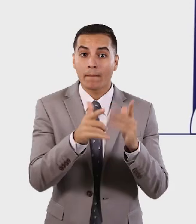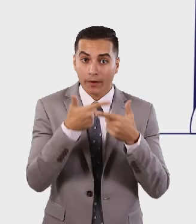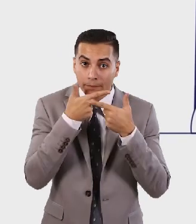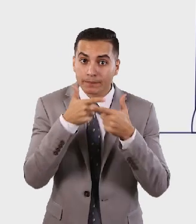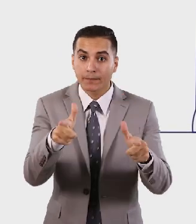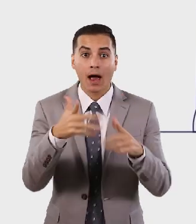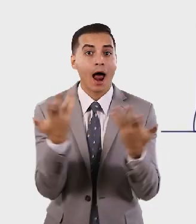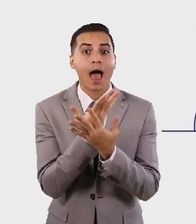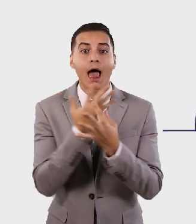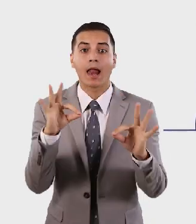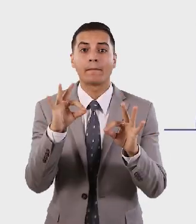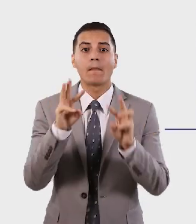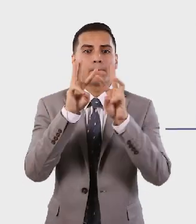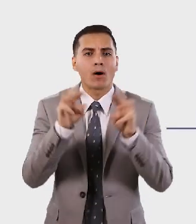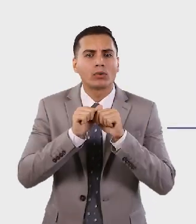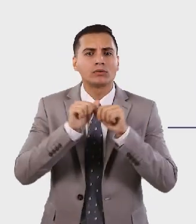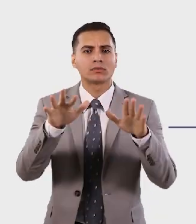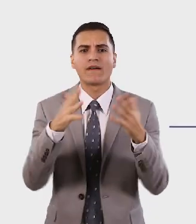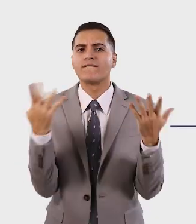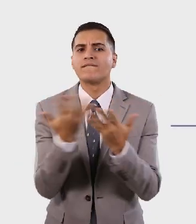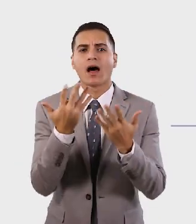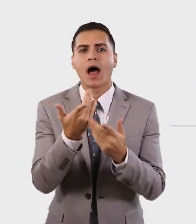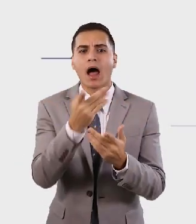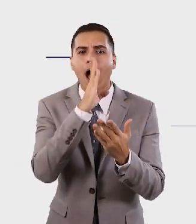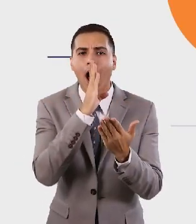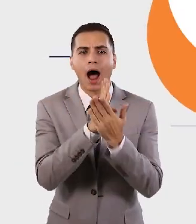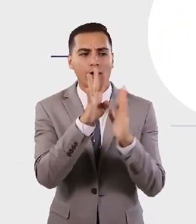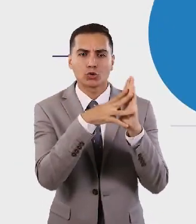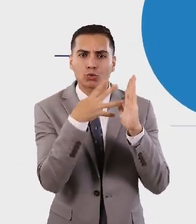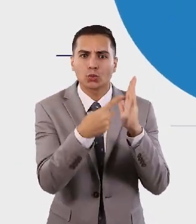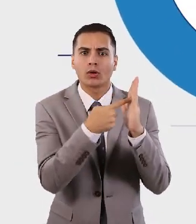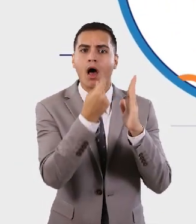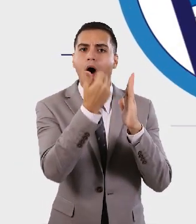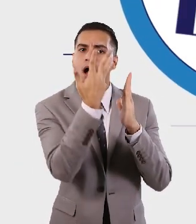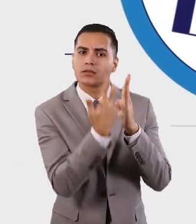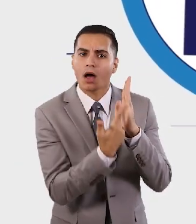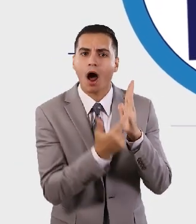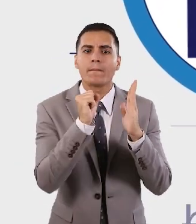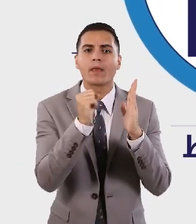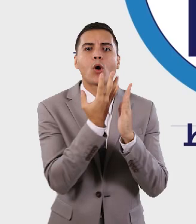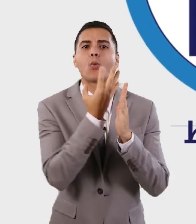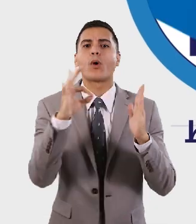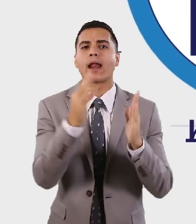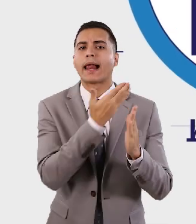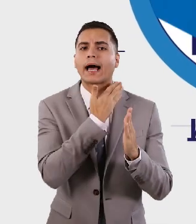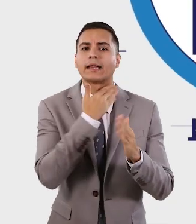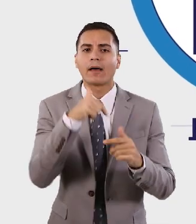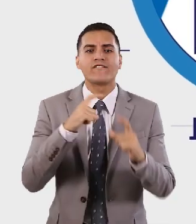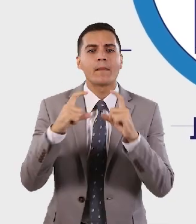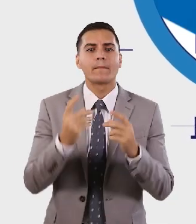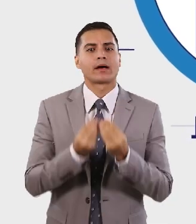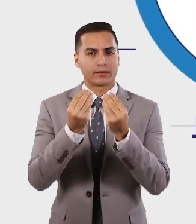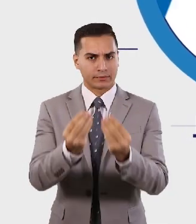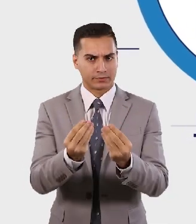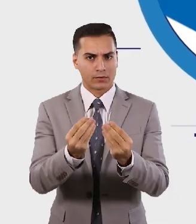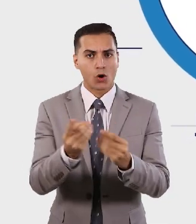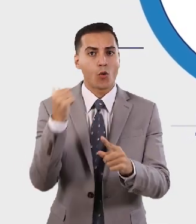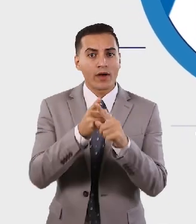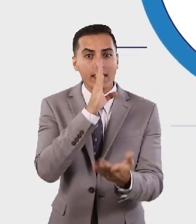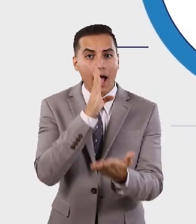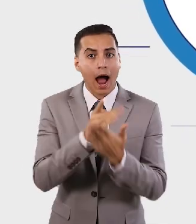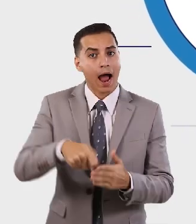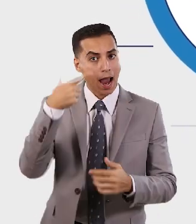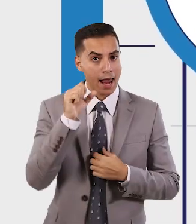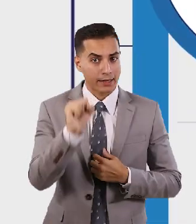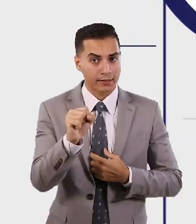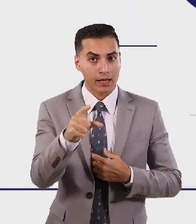بالافصاح والشفافيه بكافه الوسائل المتاحه عن كل الشروط والاحكام والاسعار المرتبطه بكل المنتجات والخدمات